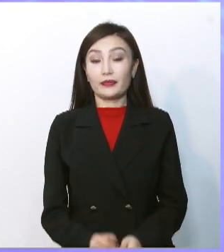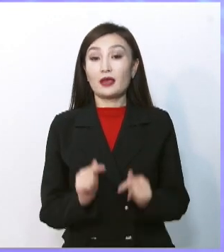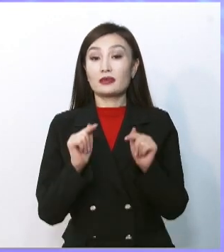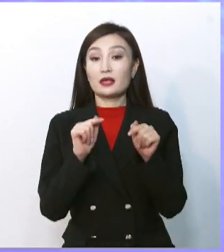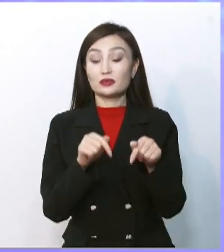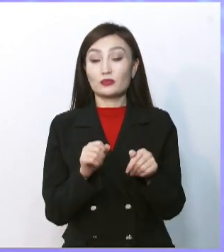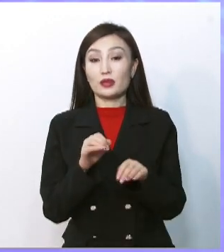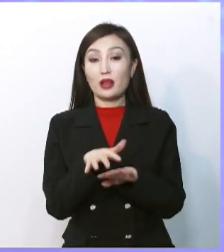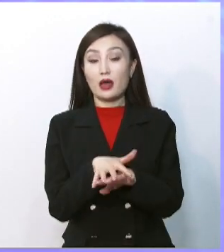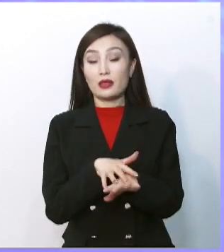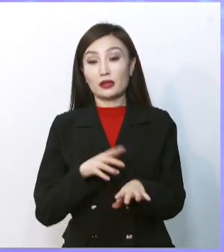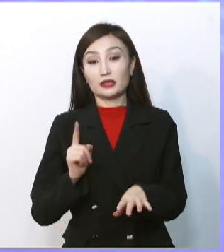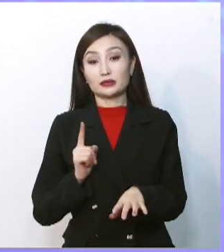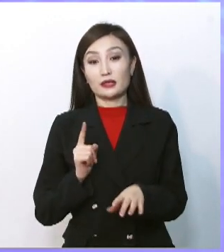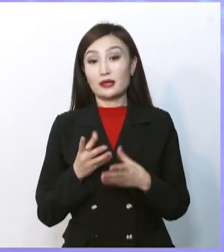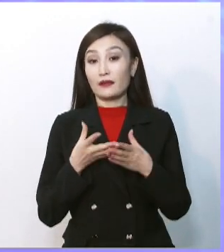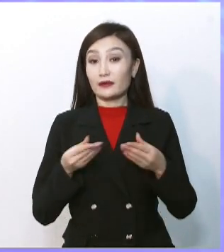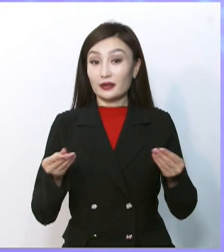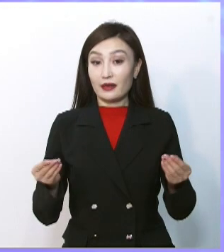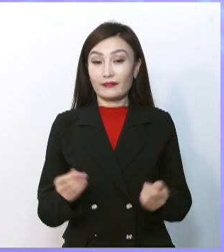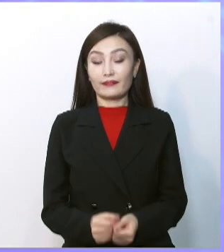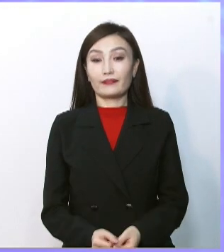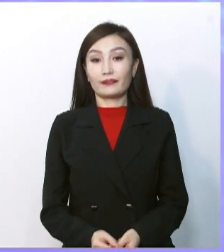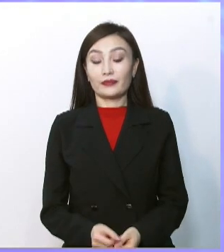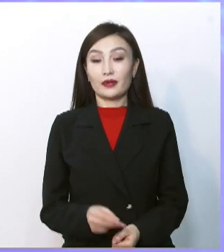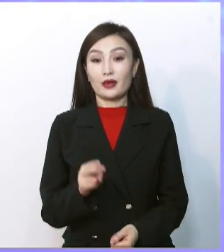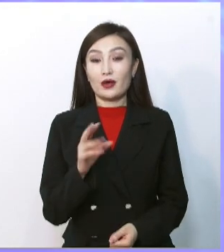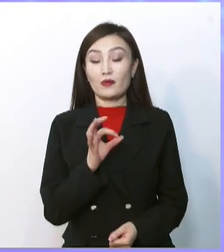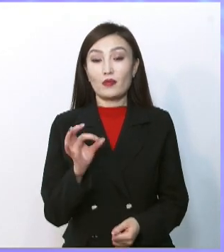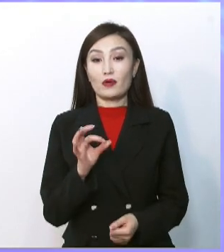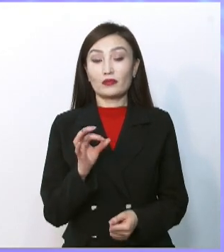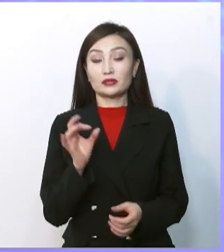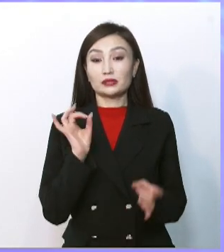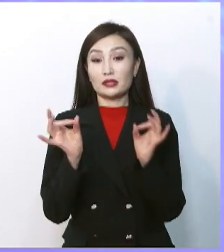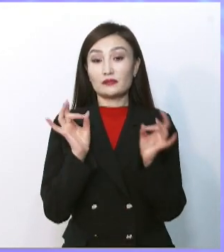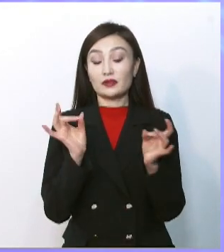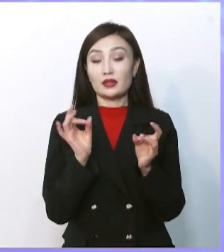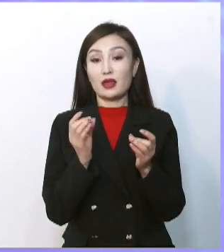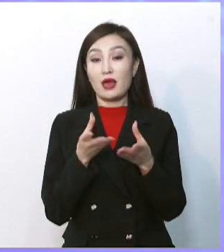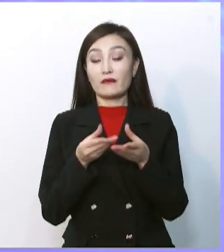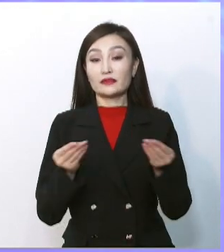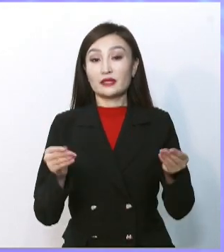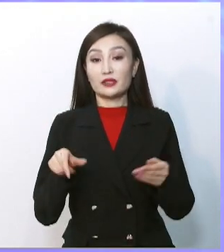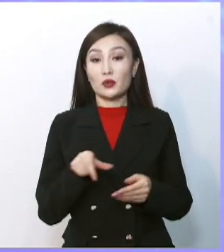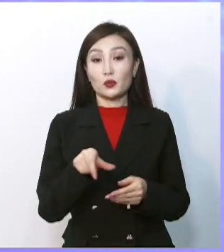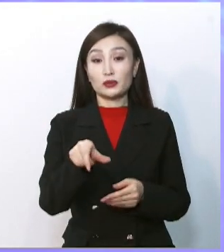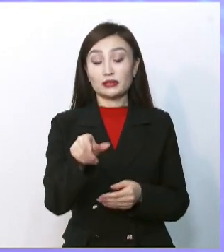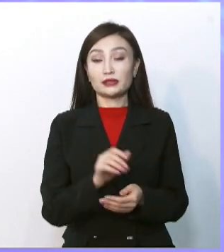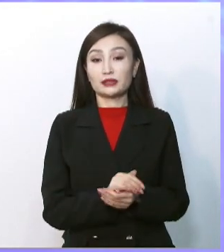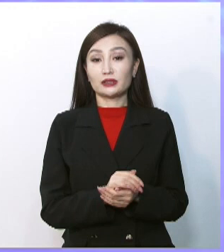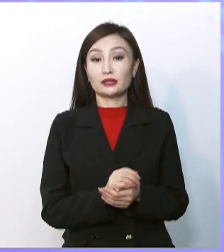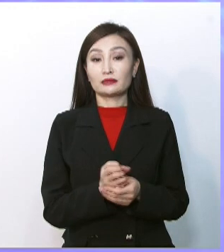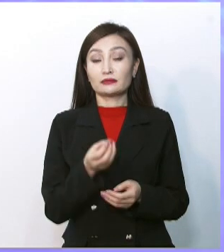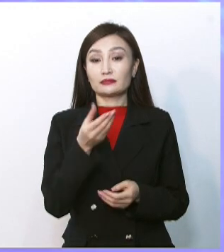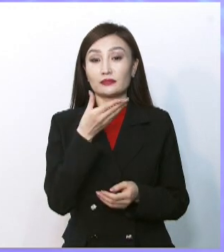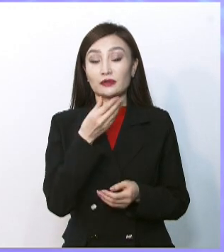Наступила долгожданная весна. По овражкам зазвенели весенние ручьи.